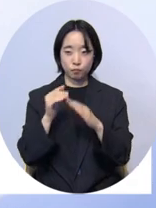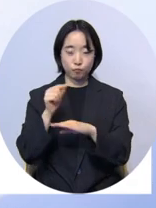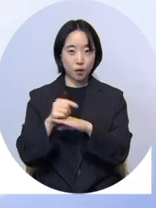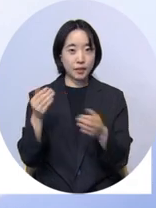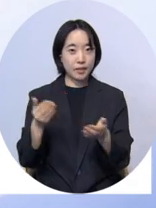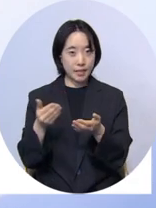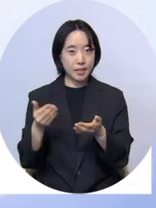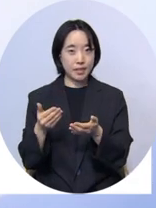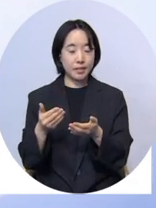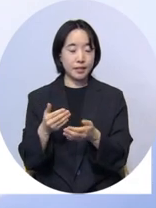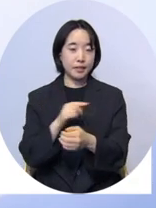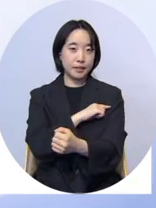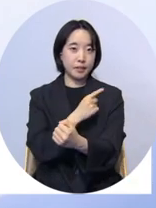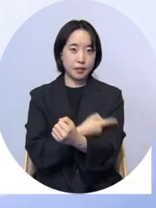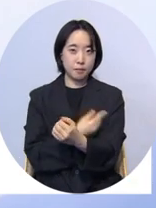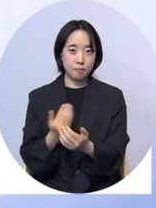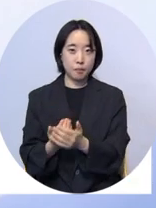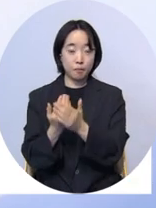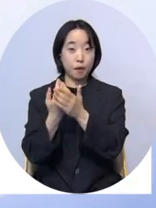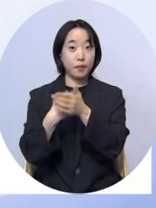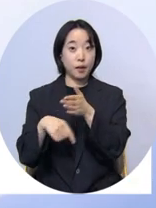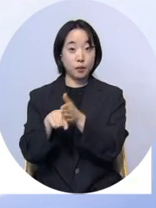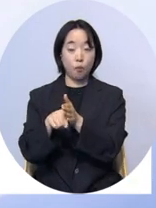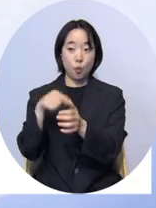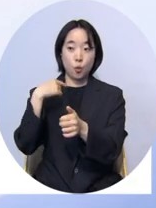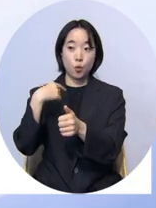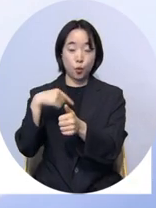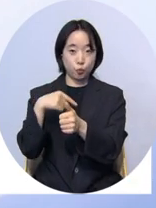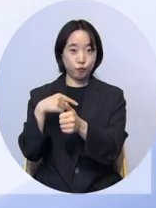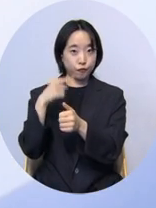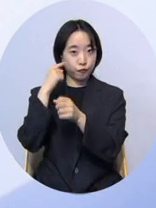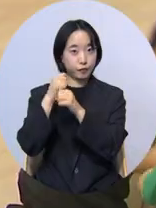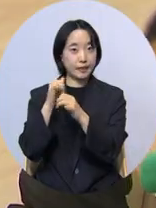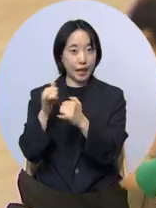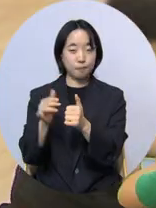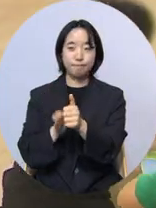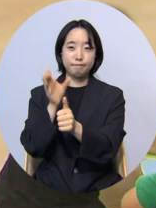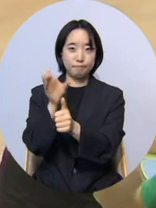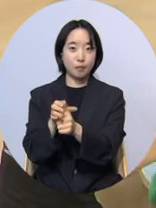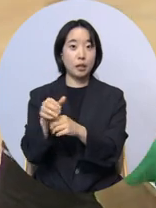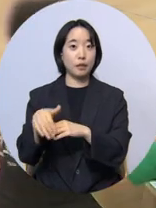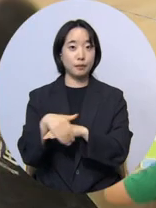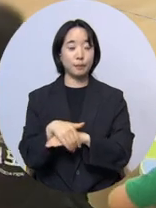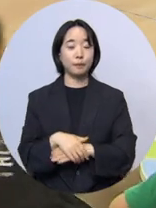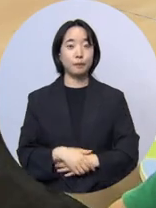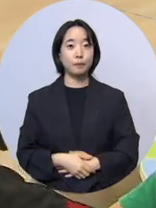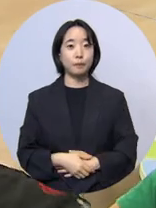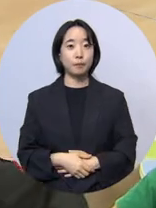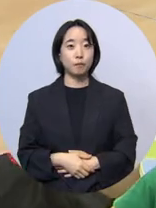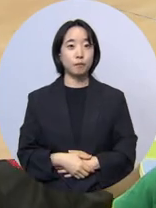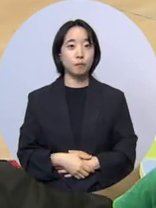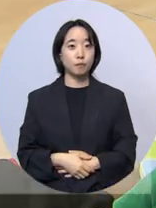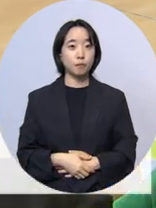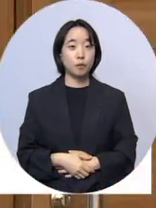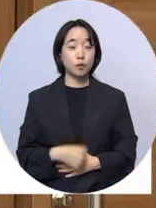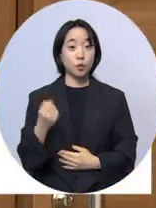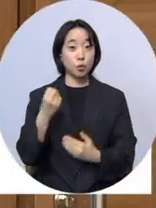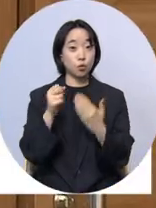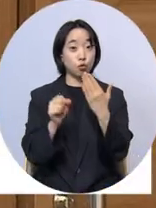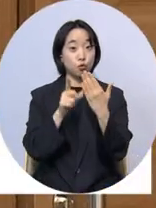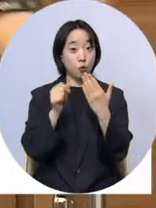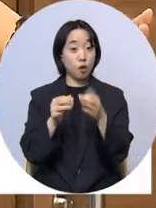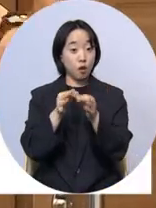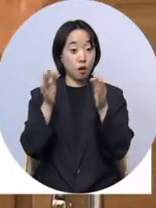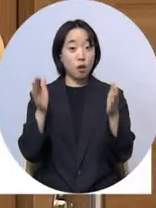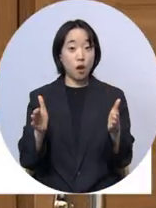위해 교육 전문직인 임기제 교육연구사로 배치합니다. 2학기엔 기존 교사들 중에서 선발하는데